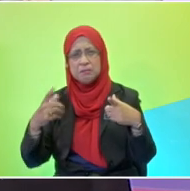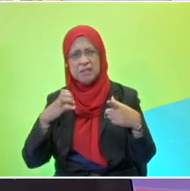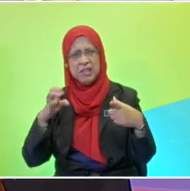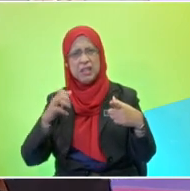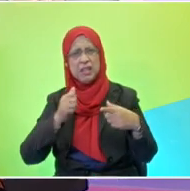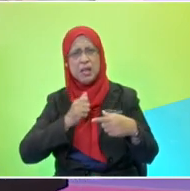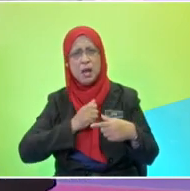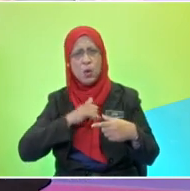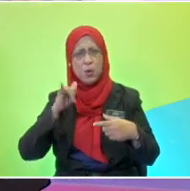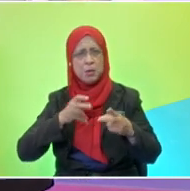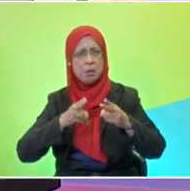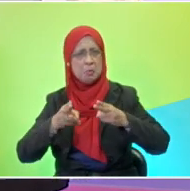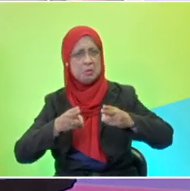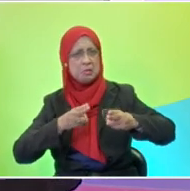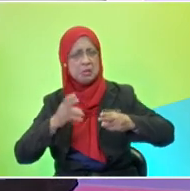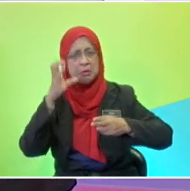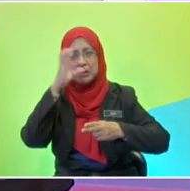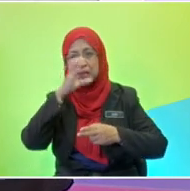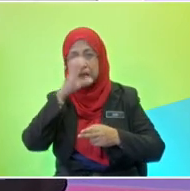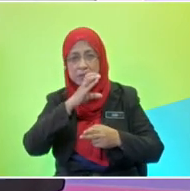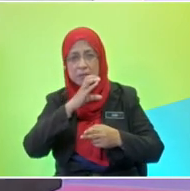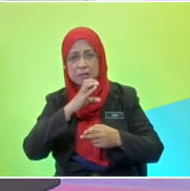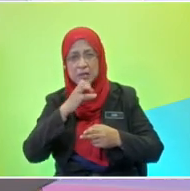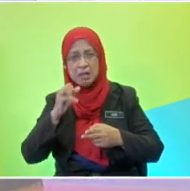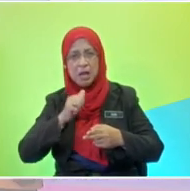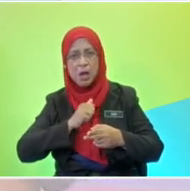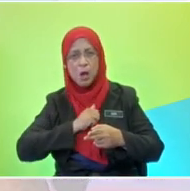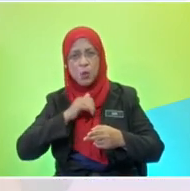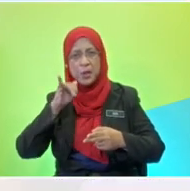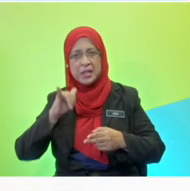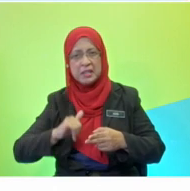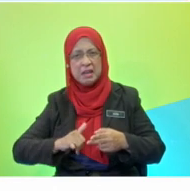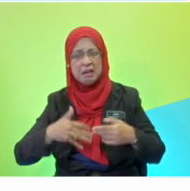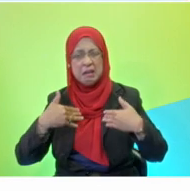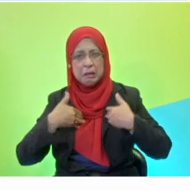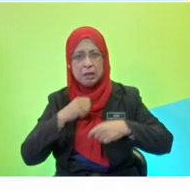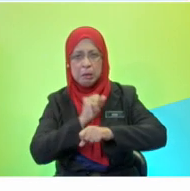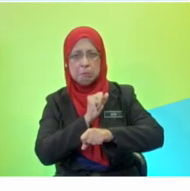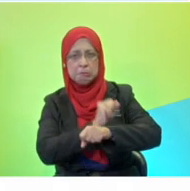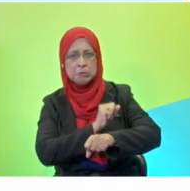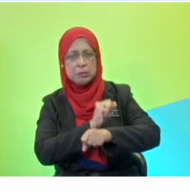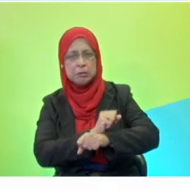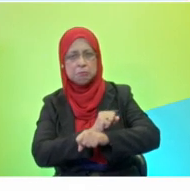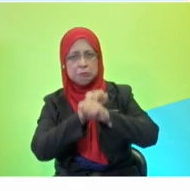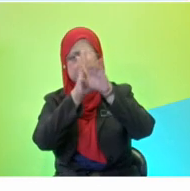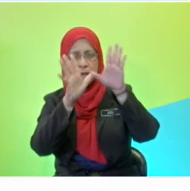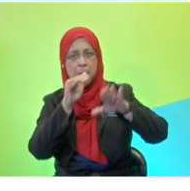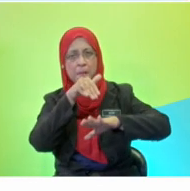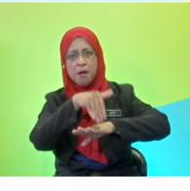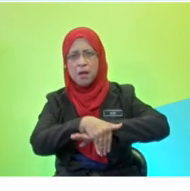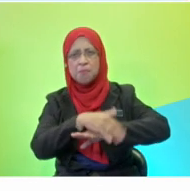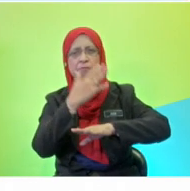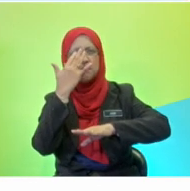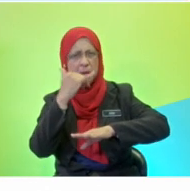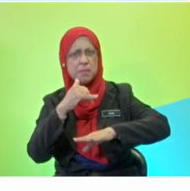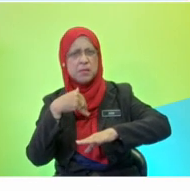aku yang merusak keras untuk mencarinya Eh aku yang letih bekerja siang dan malam Kenapa